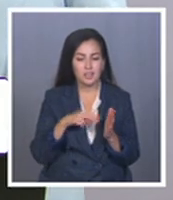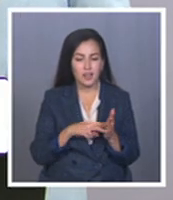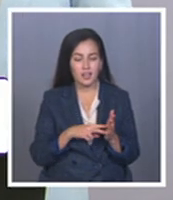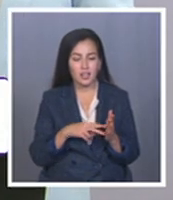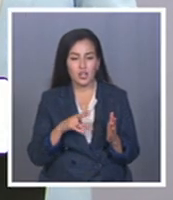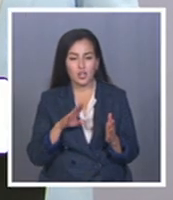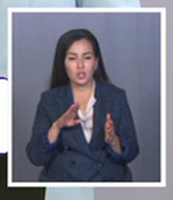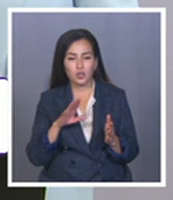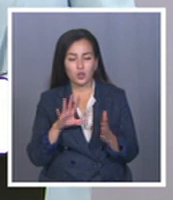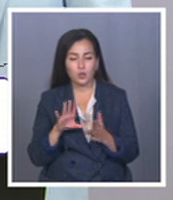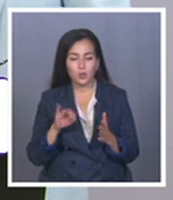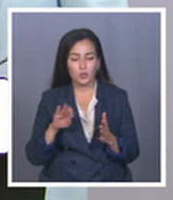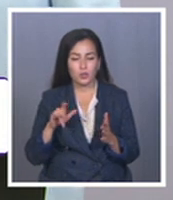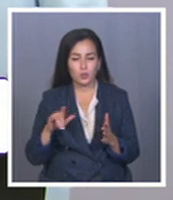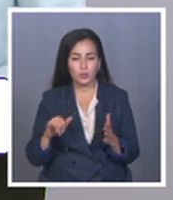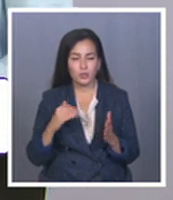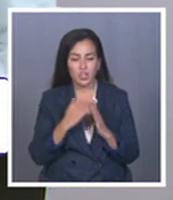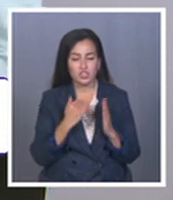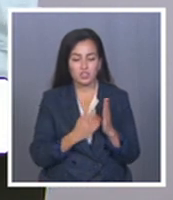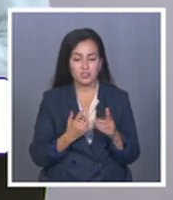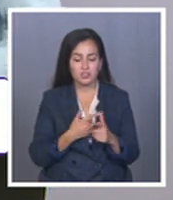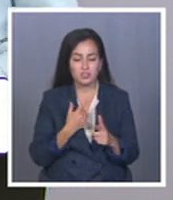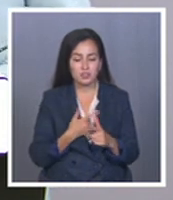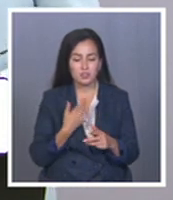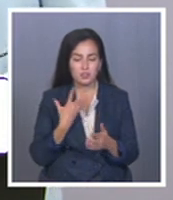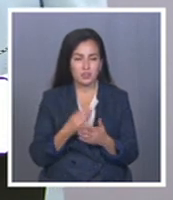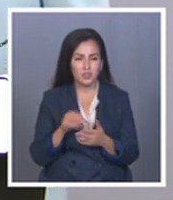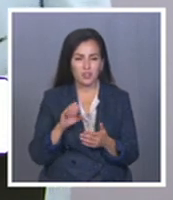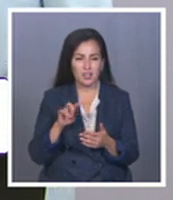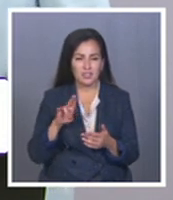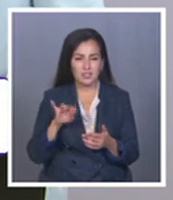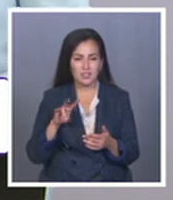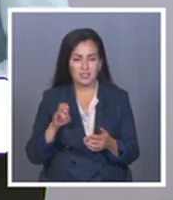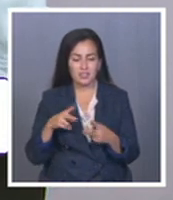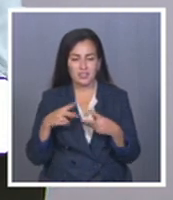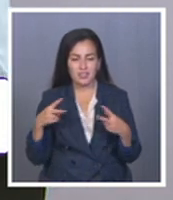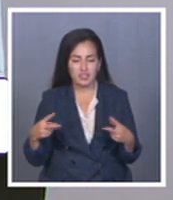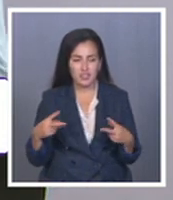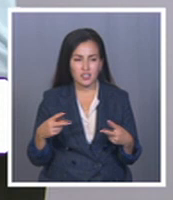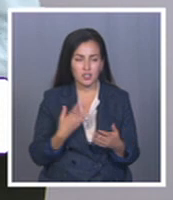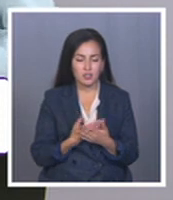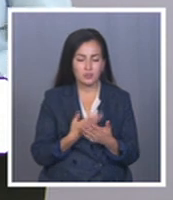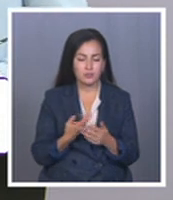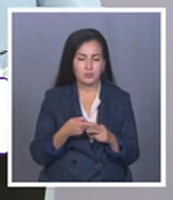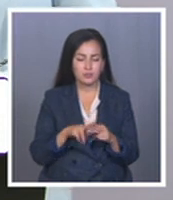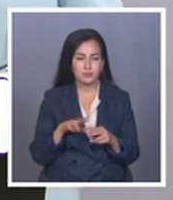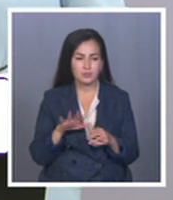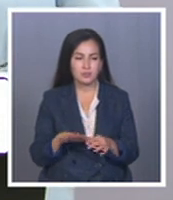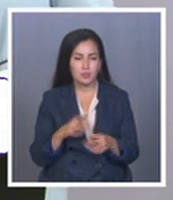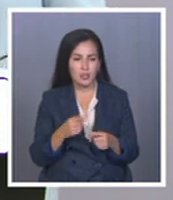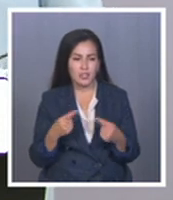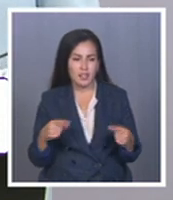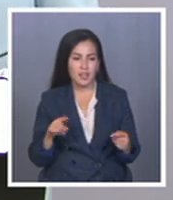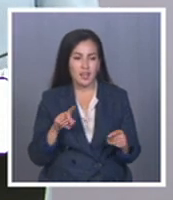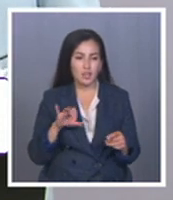дәрежесі деп аталады. Тотығу дәрежесі валенттілікке тең болады. Мысалы, осы жерде бірнеше